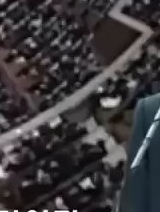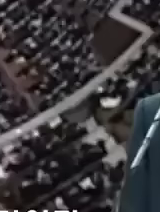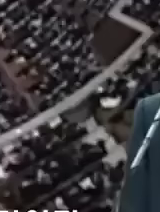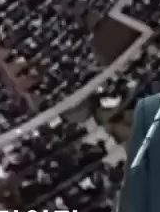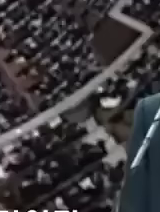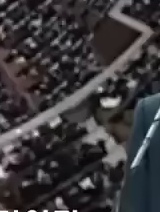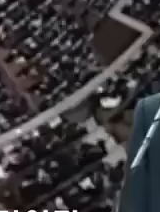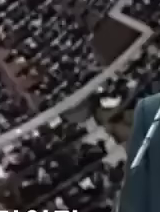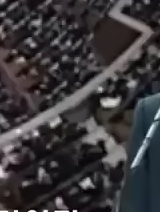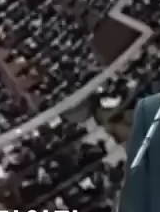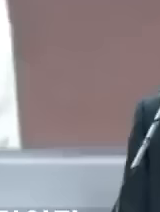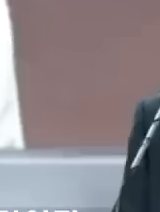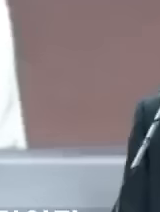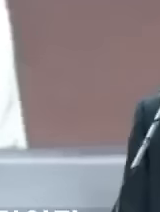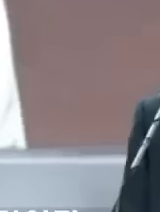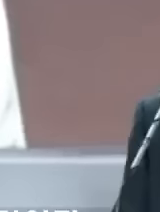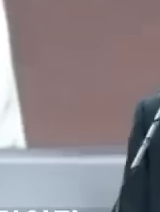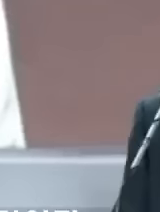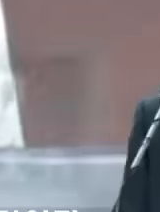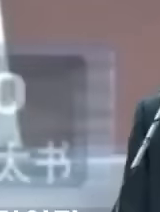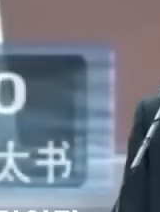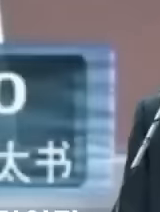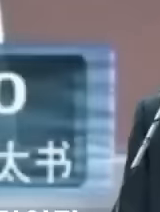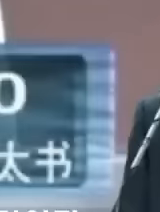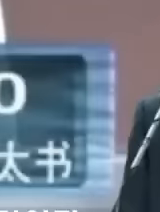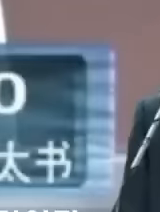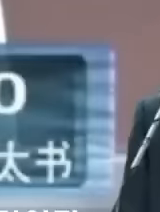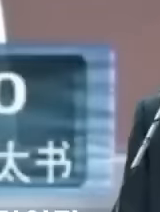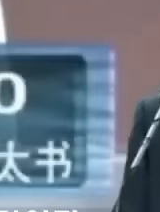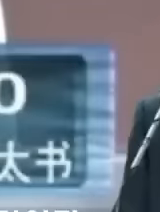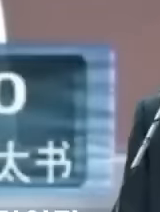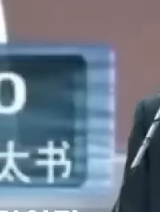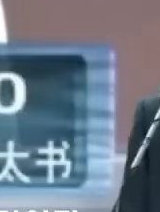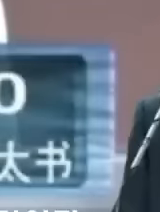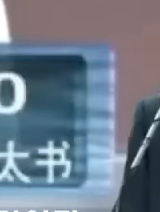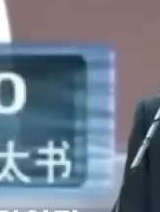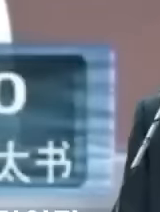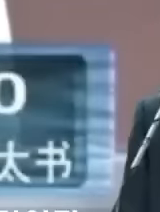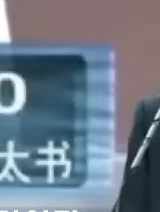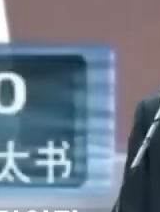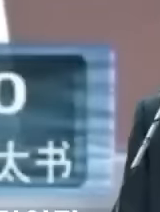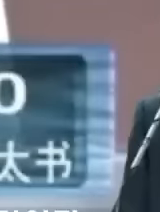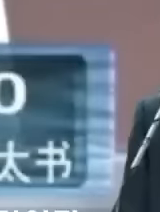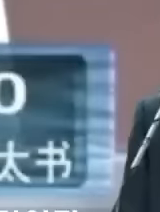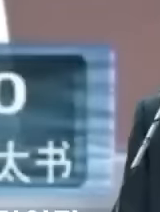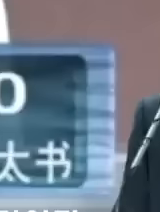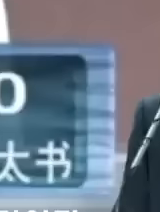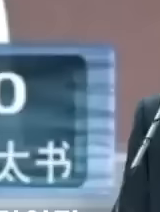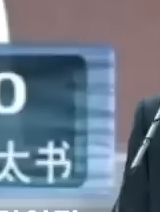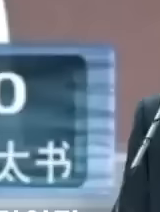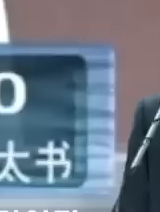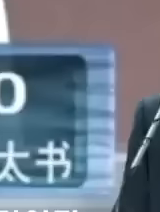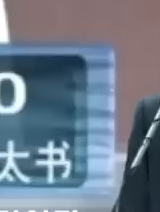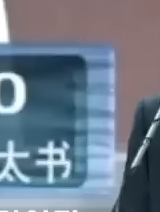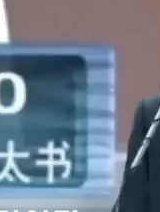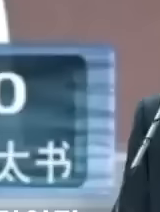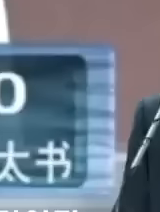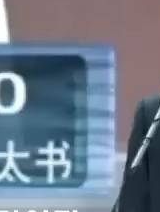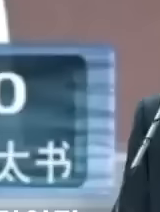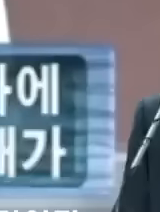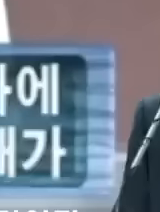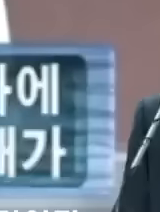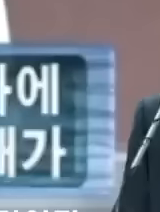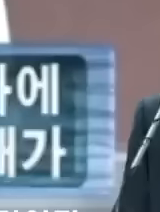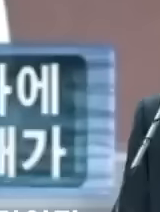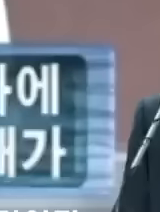은혜 받으실 하나님의 말씀은 갈라디아서 2장 20절입니다. 갈라디아서